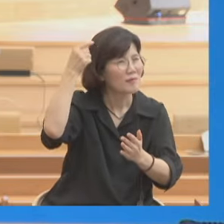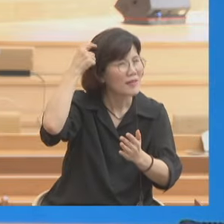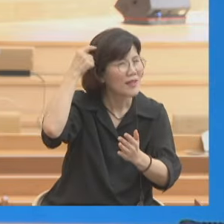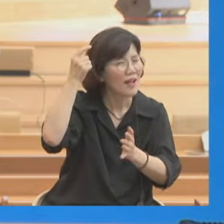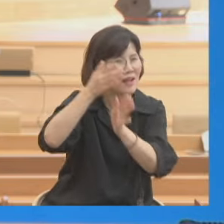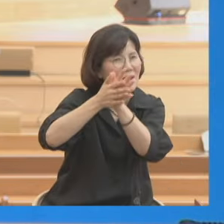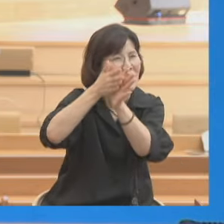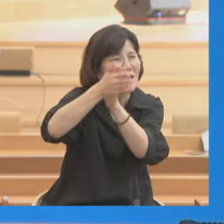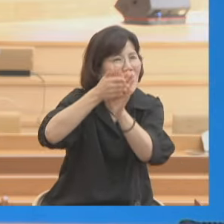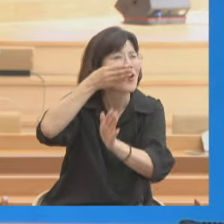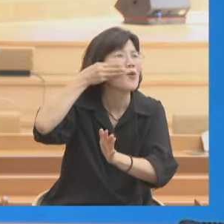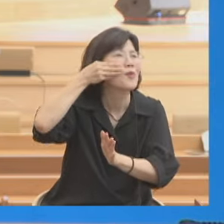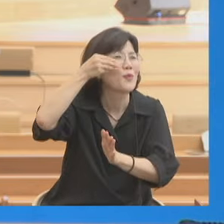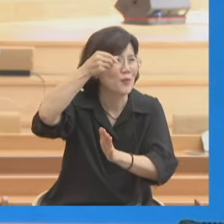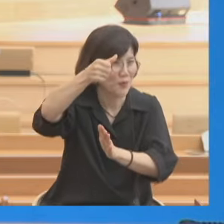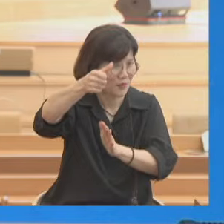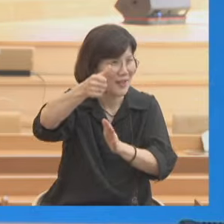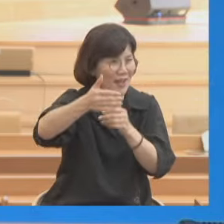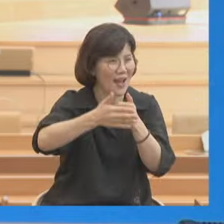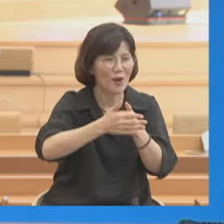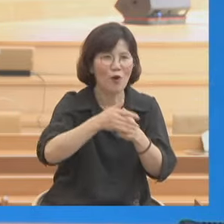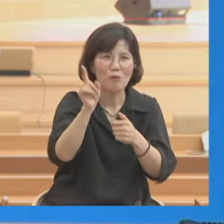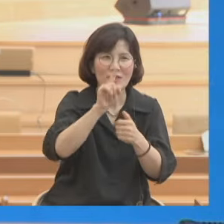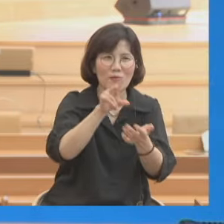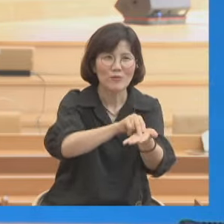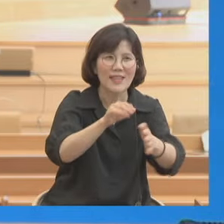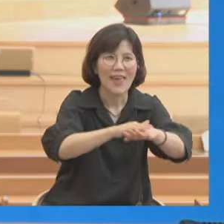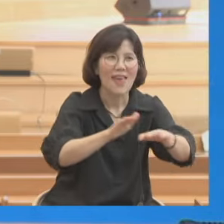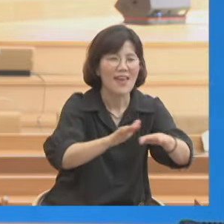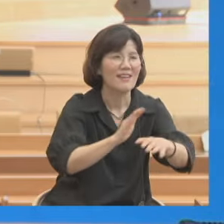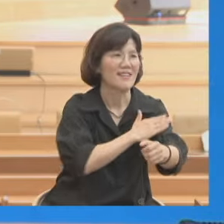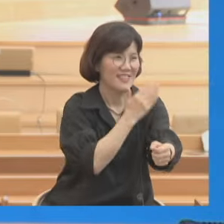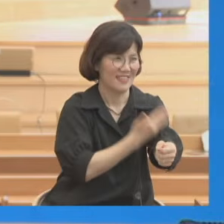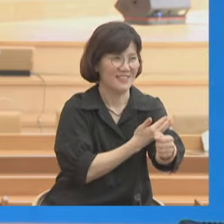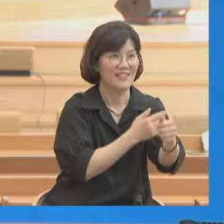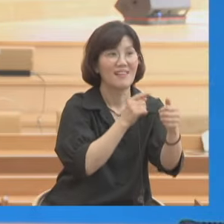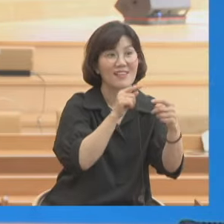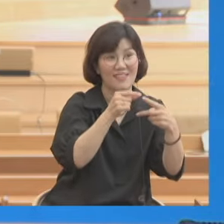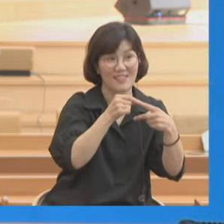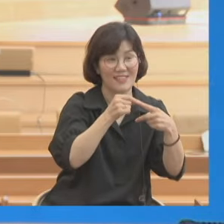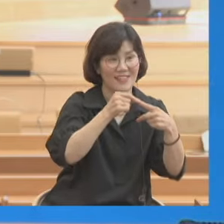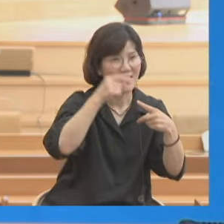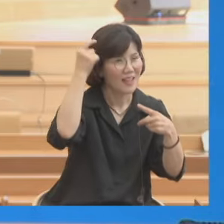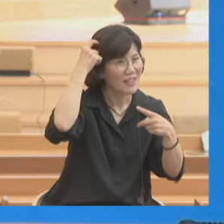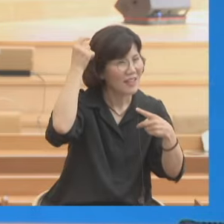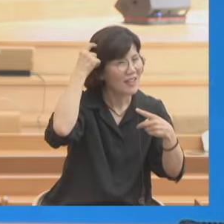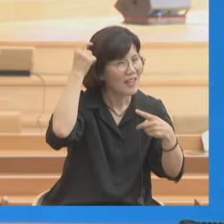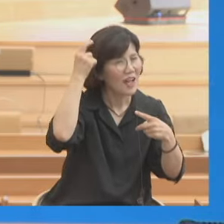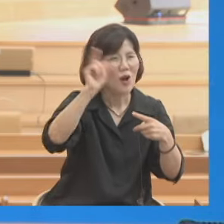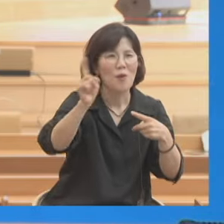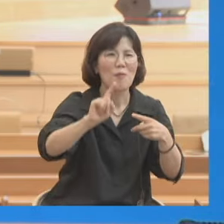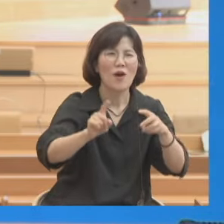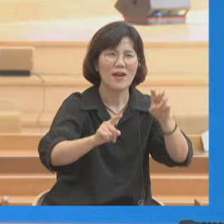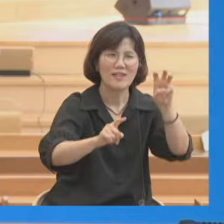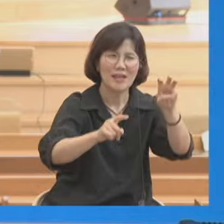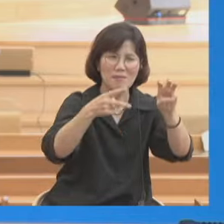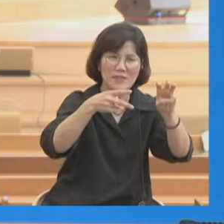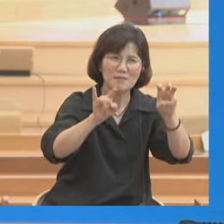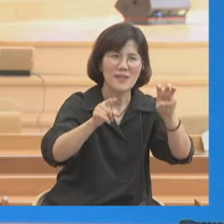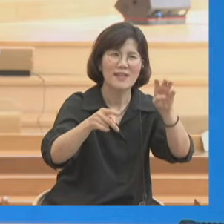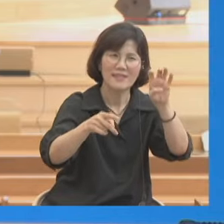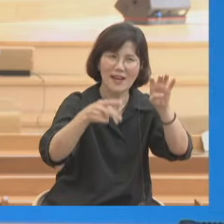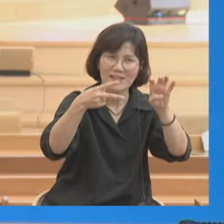문제를 해결하는 능력. 이게 유동성 지능. 이 지능은 30대, 40대 이제 좀 지나고